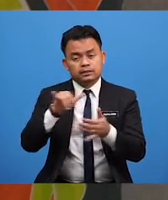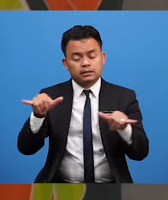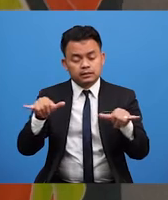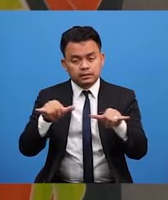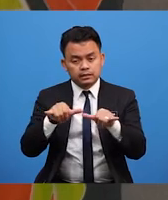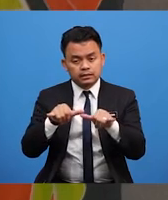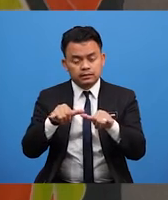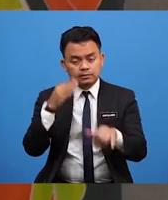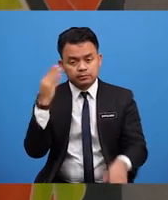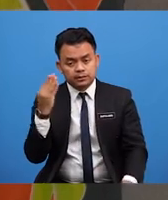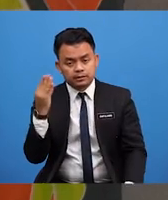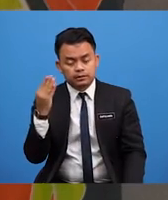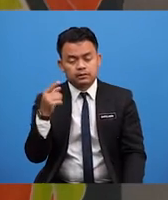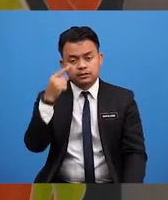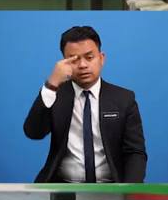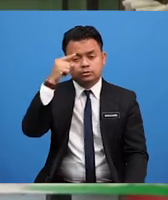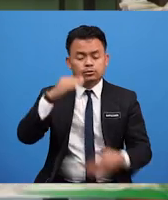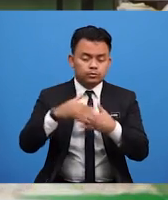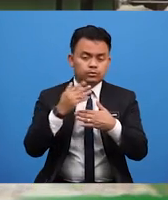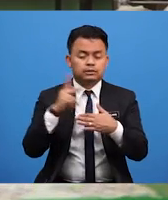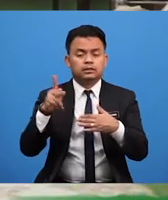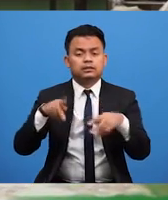untuk memudahkan proses mewarna.